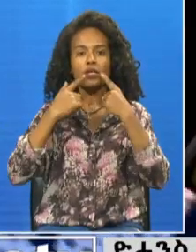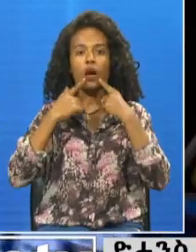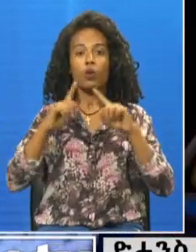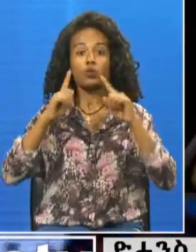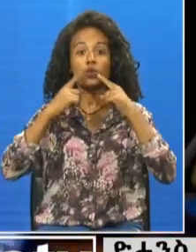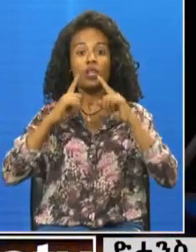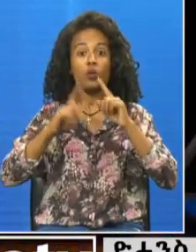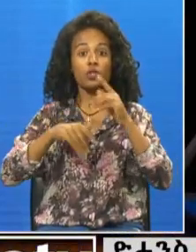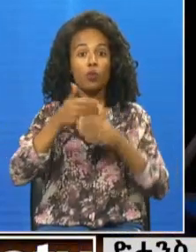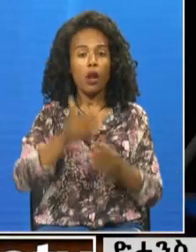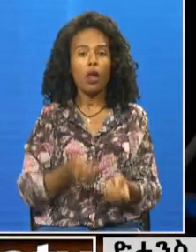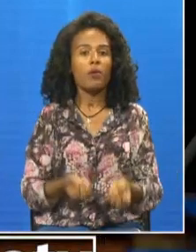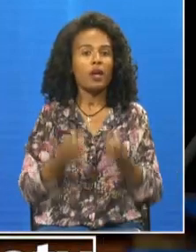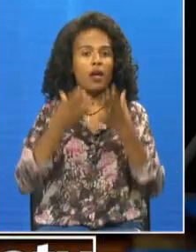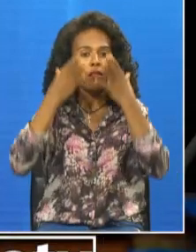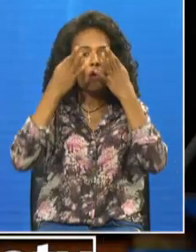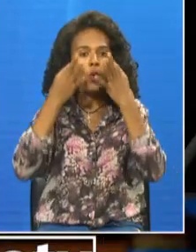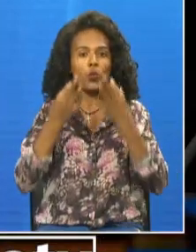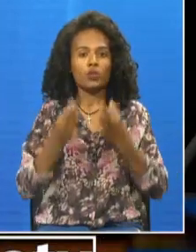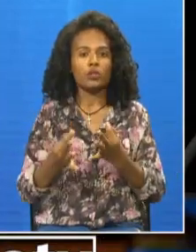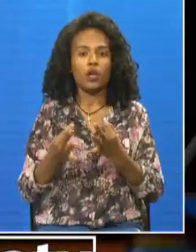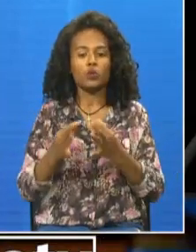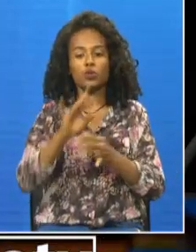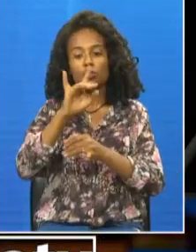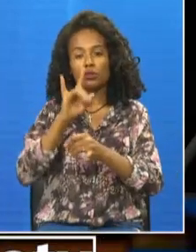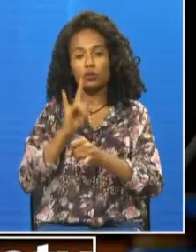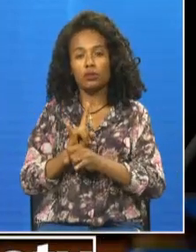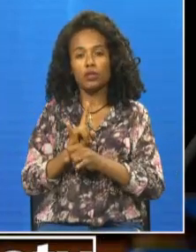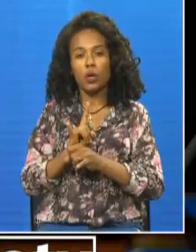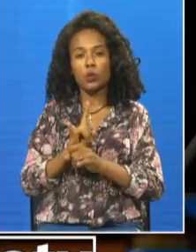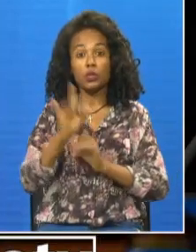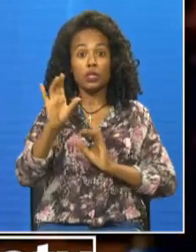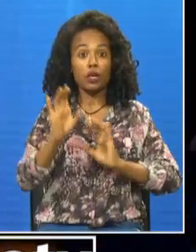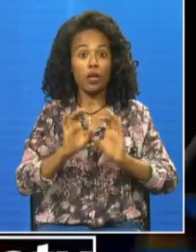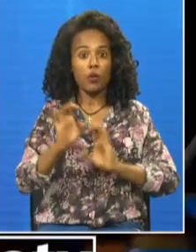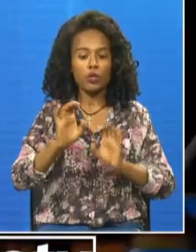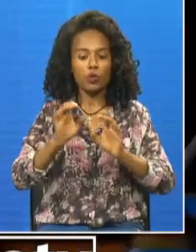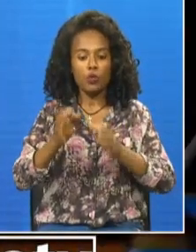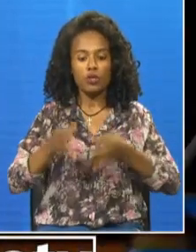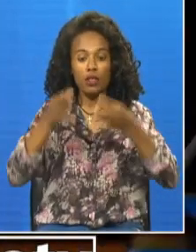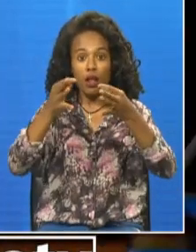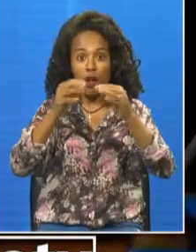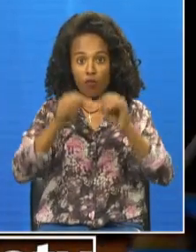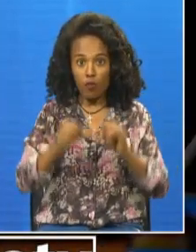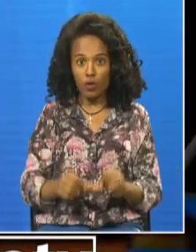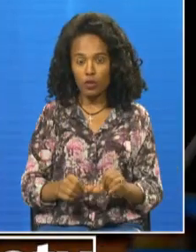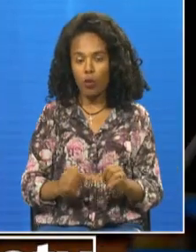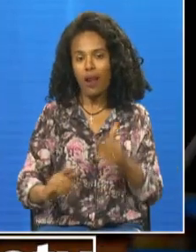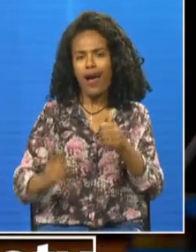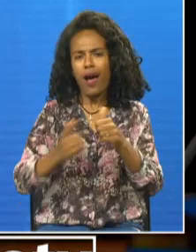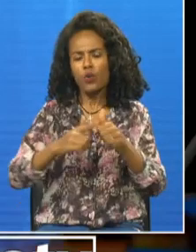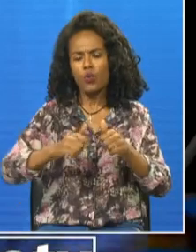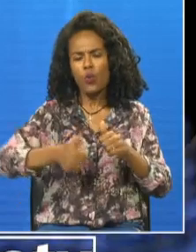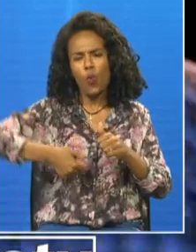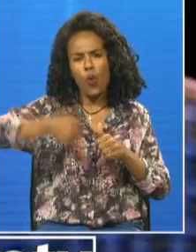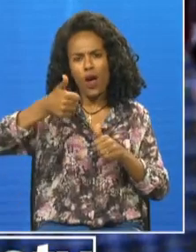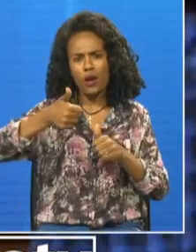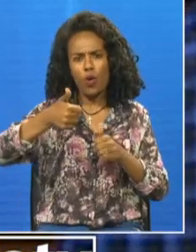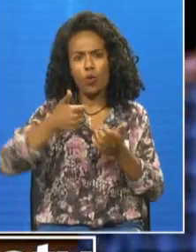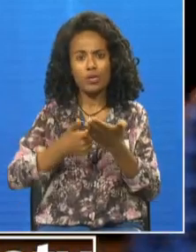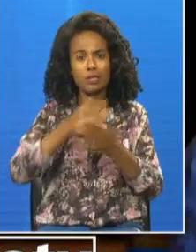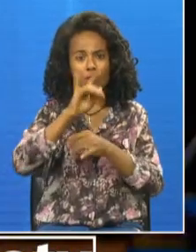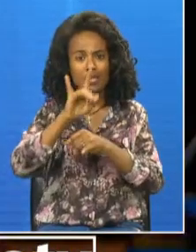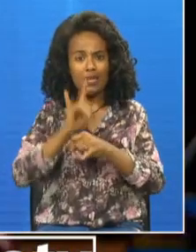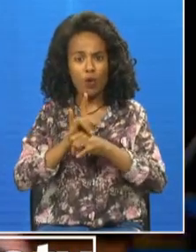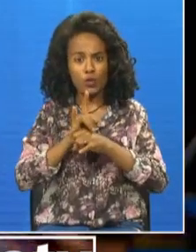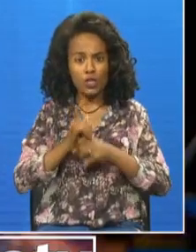ለመስራት የተፈቀደላቸው። ነገር ግን እኛ እዚ ቀደም ብለን ወደ 12 ሰዓት ነበር የተገኘ ነው። ምንም አይነት ታክሲዎች አልተመለከትንም። በዚህ ምክንያት እንግዲህ